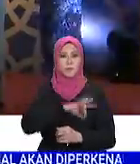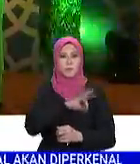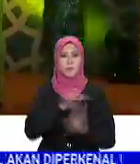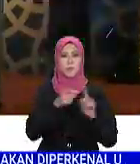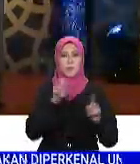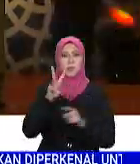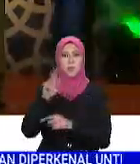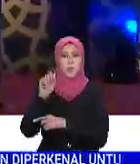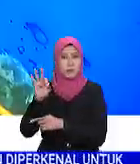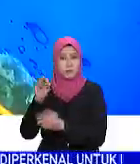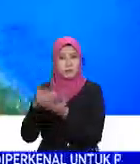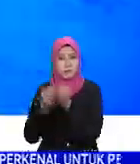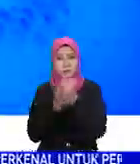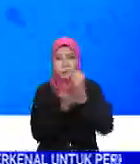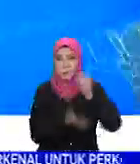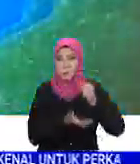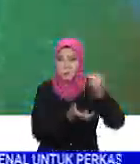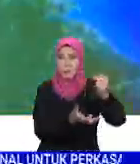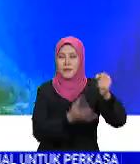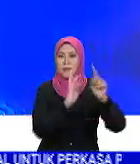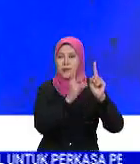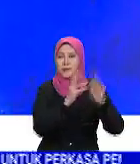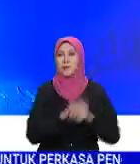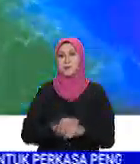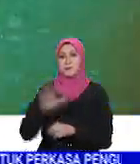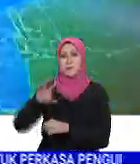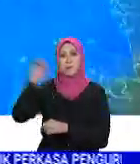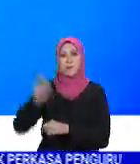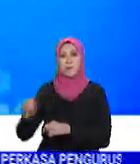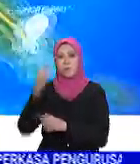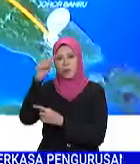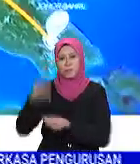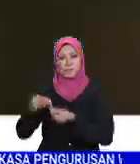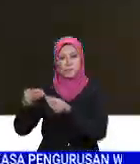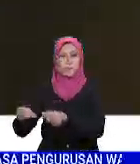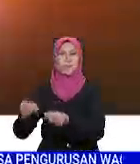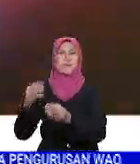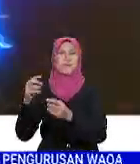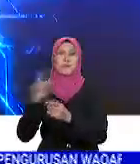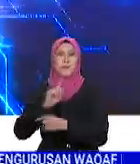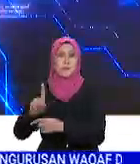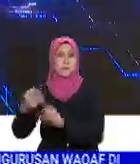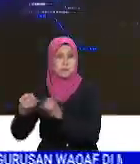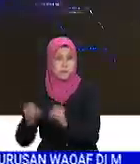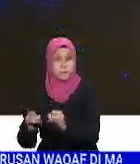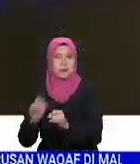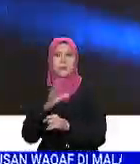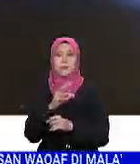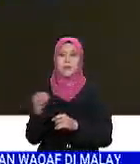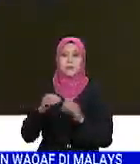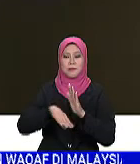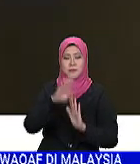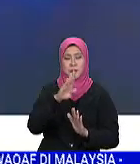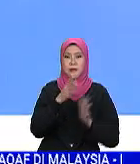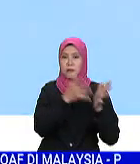Felda akan diperuntukkan kepada kebajikan, 5% akan disalur kepada Majlis Agama Islam Wilayah Persekutuan, manakala